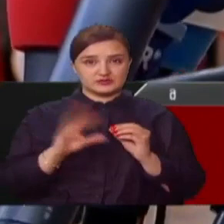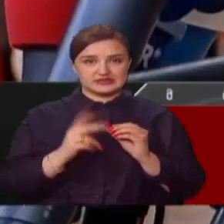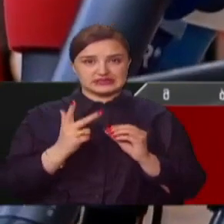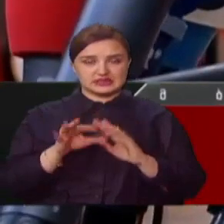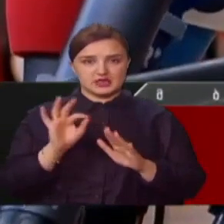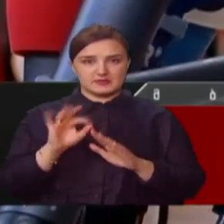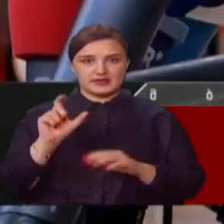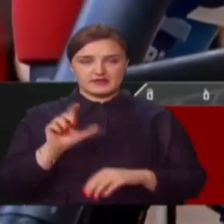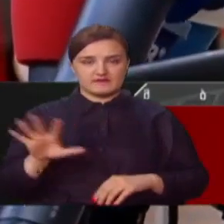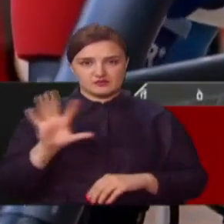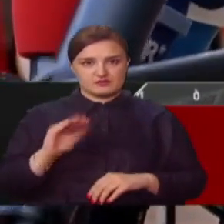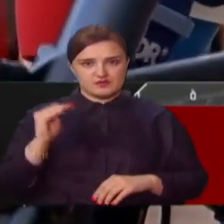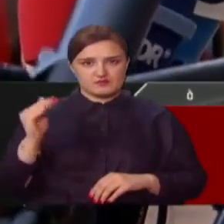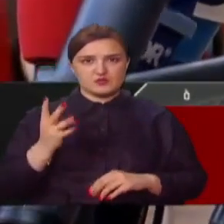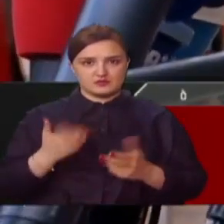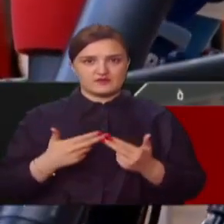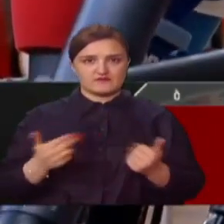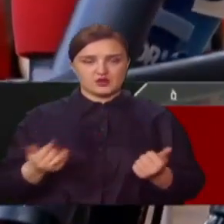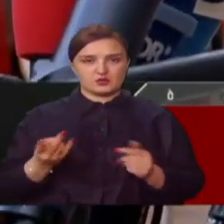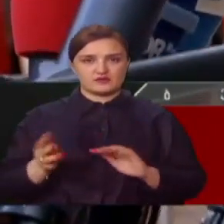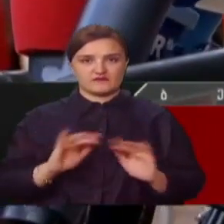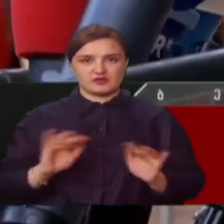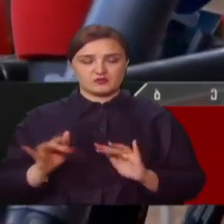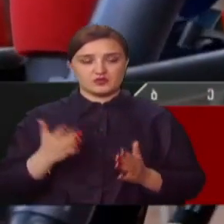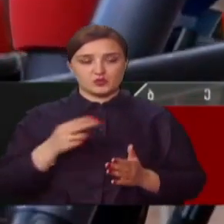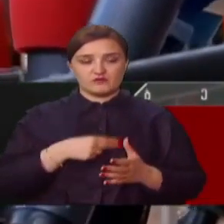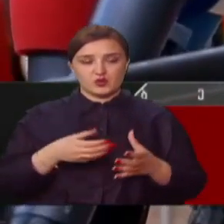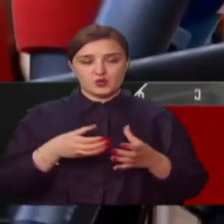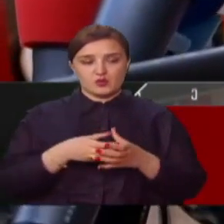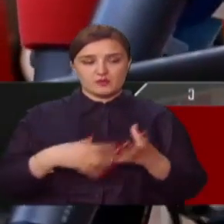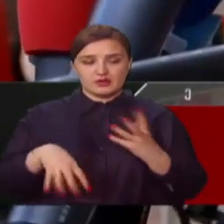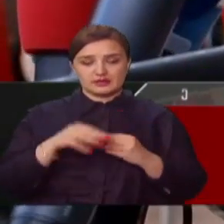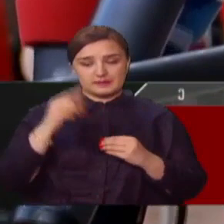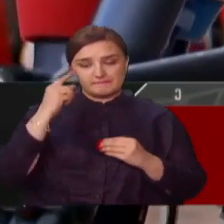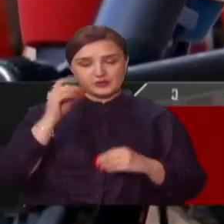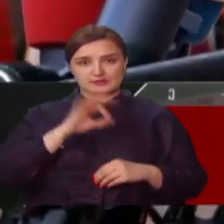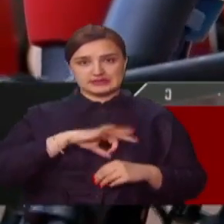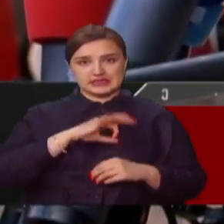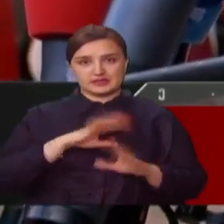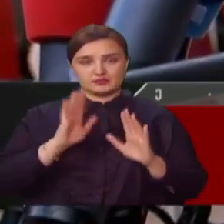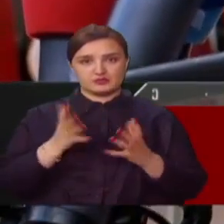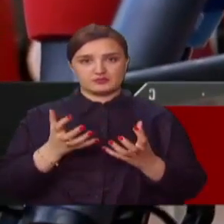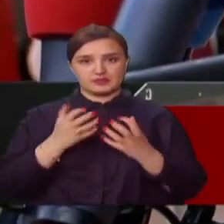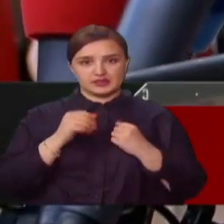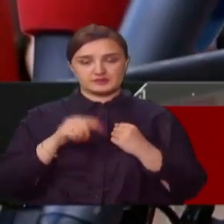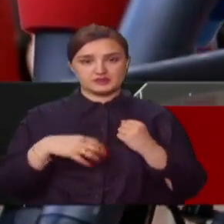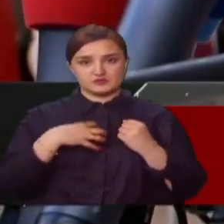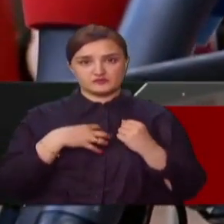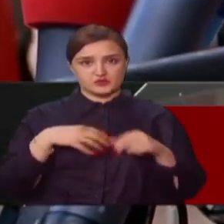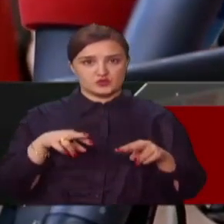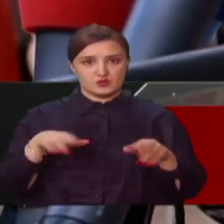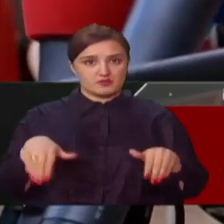ევროპულია. ასე რომ ჩვენ ეს უნდა ვაღიაროთ და ვიმოქმედოთ, რადგან თუკი კომპანიები ფიქრობენ, რომ სარგებელს მიიღებენ და ამას მნიშვნელობა არ